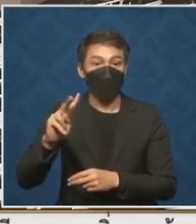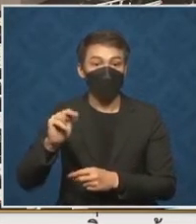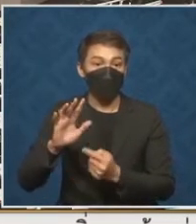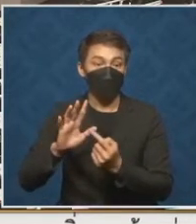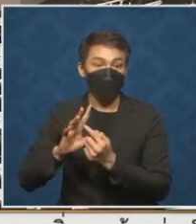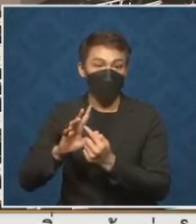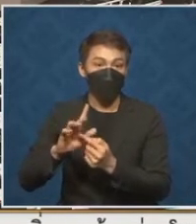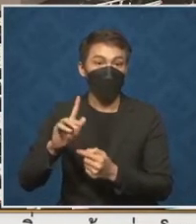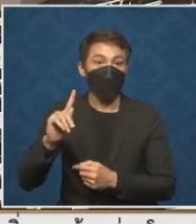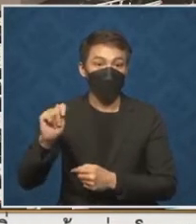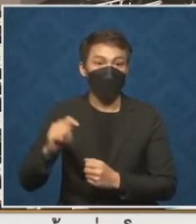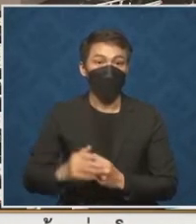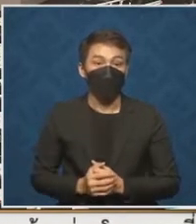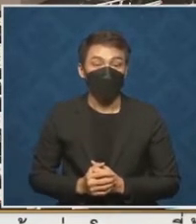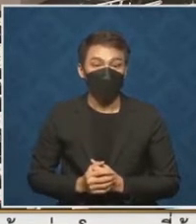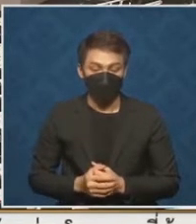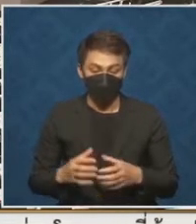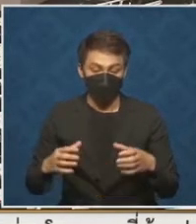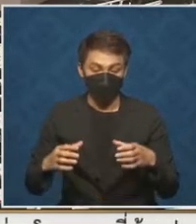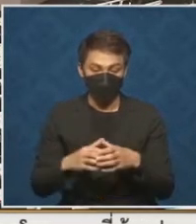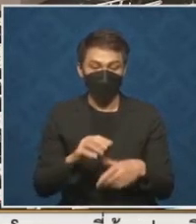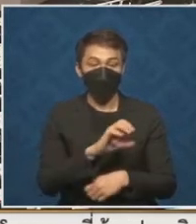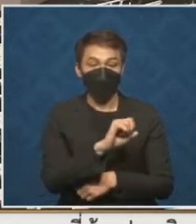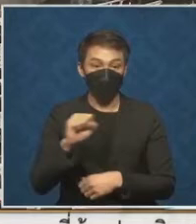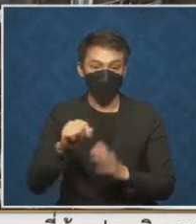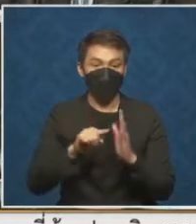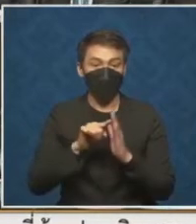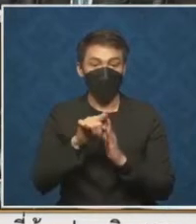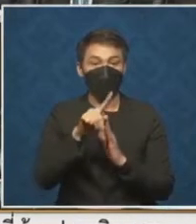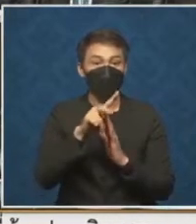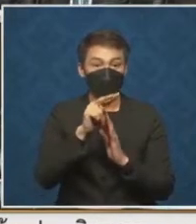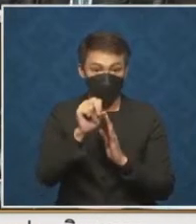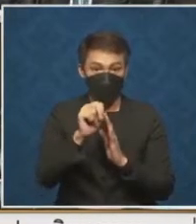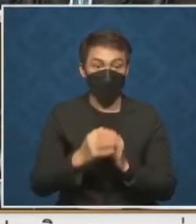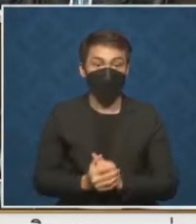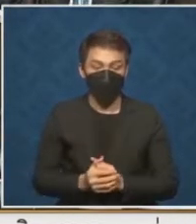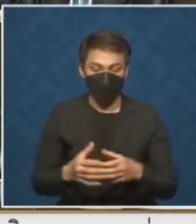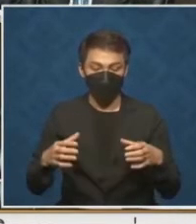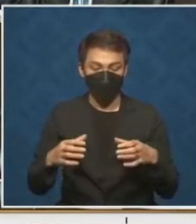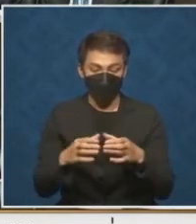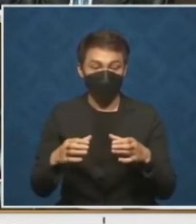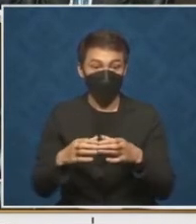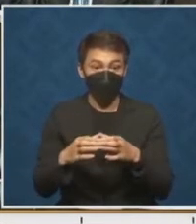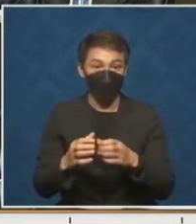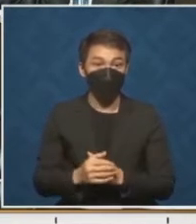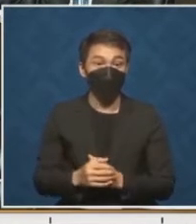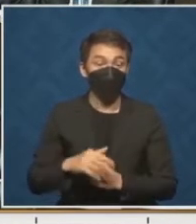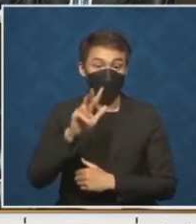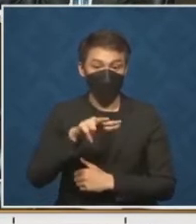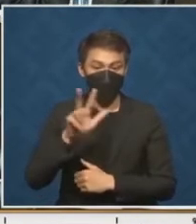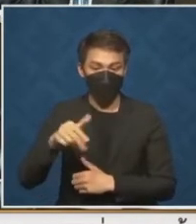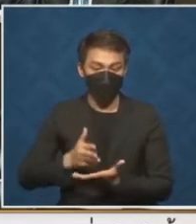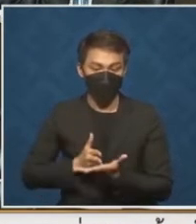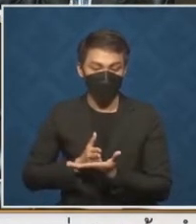และสมาชิกสภาผู้แทนราษฎรจังหวัดน่านหัวหน้าพรรคเพื่อไทยในฐานะผู้นำฝ่ายค้าน